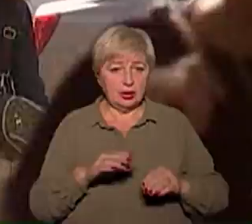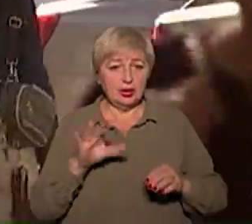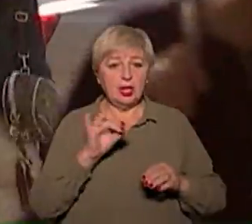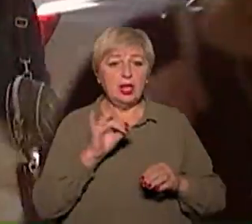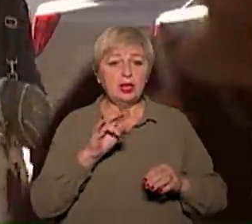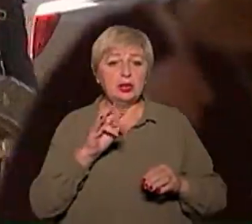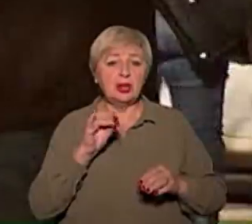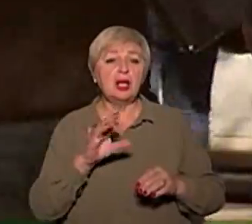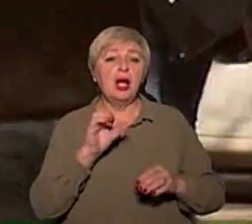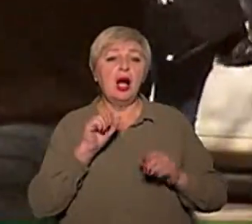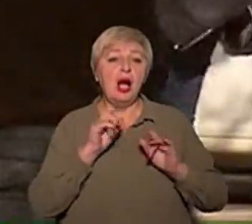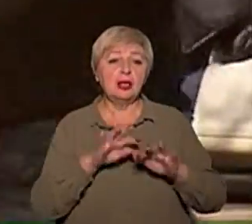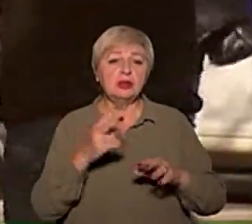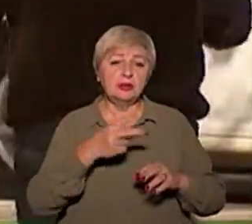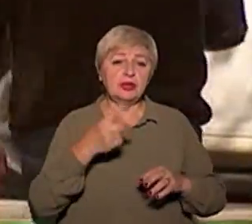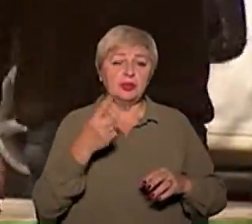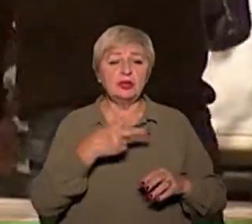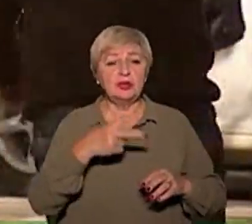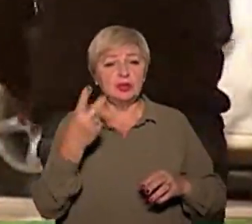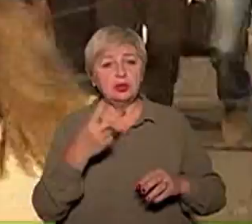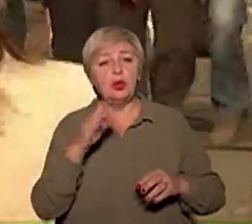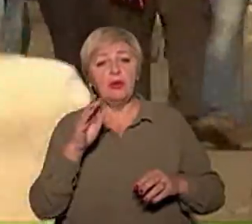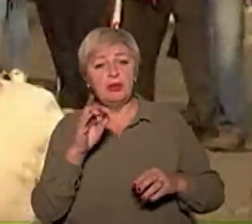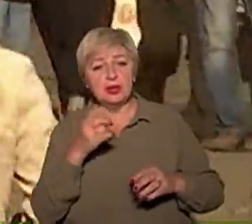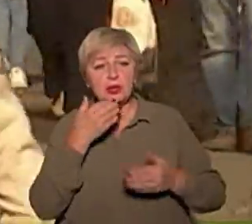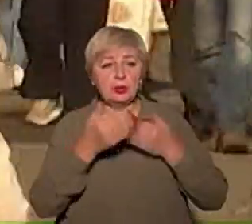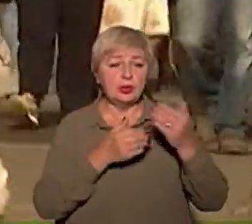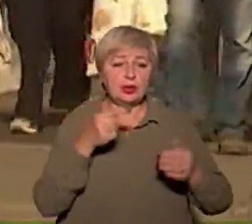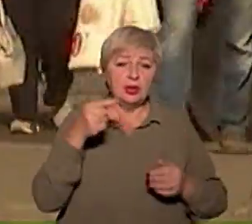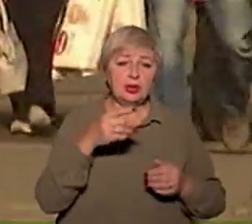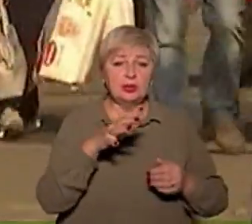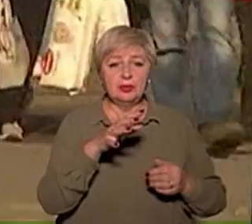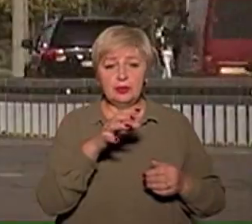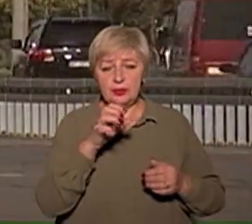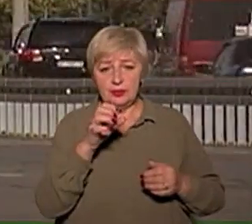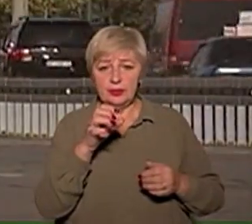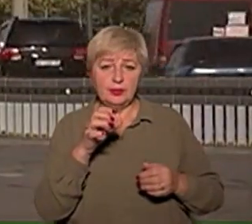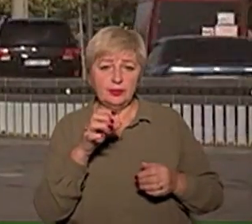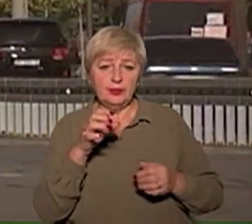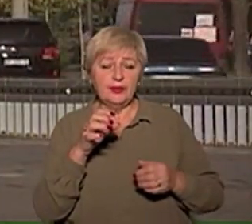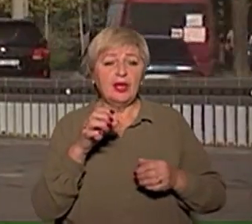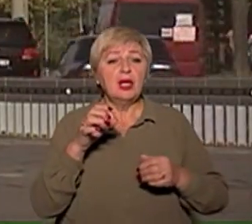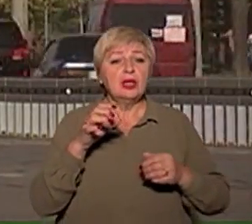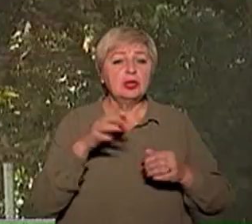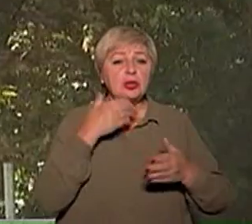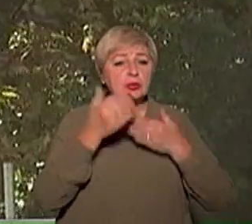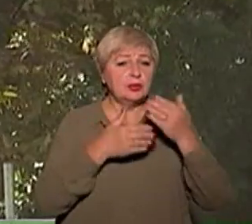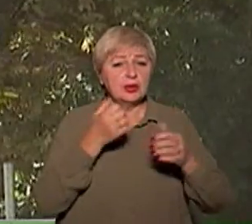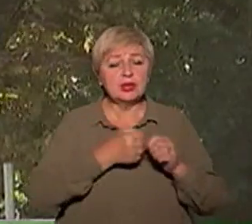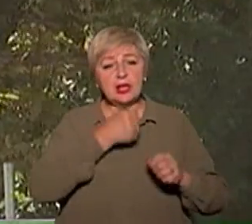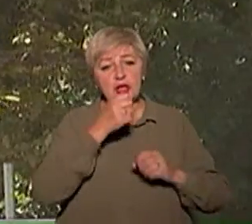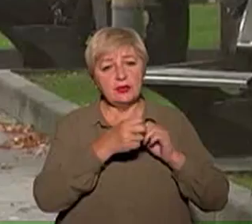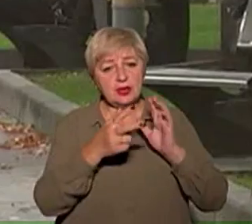«Інтеракція». 21 та 22 вересня вони опитали 1500 жителів Дніпра. Старших за 18 років, методом особистого